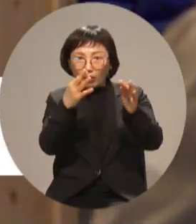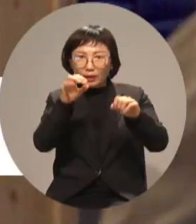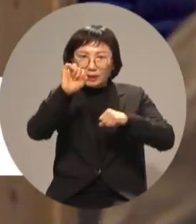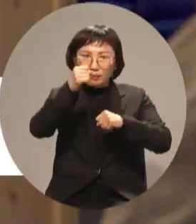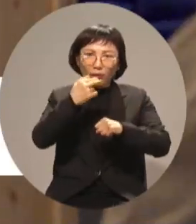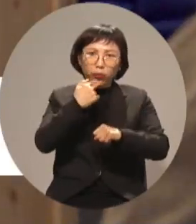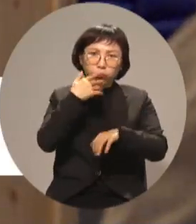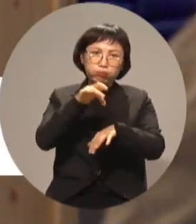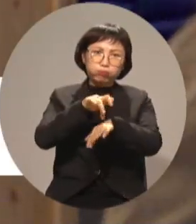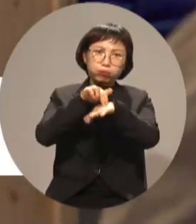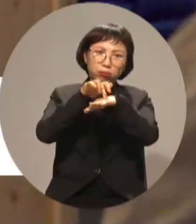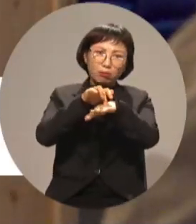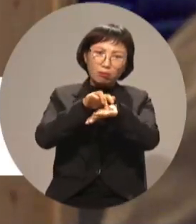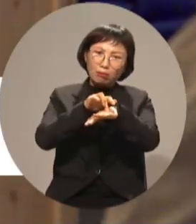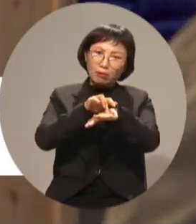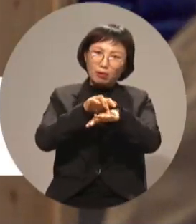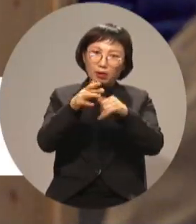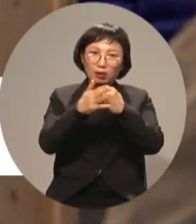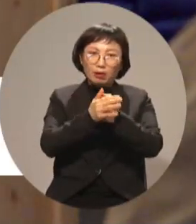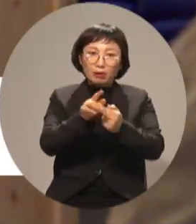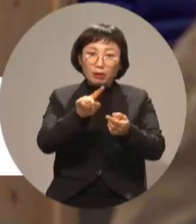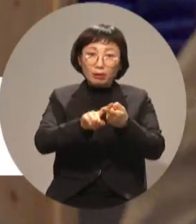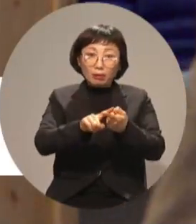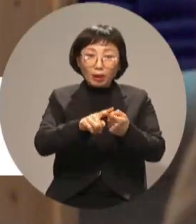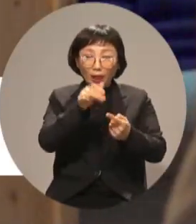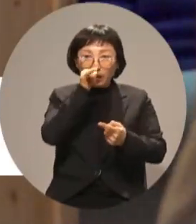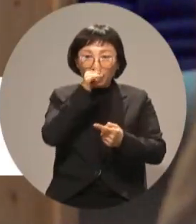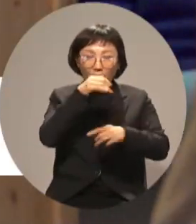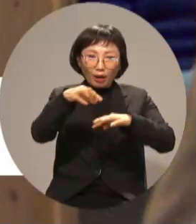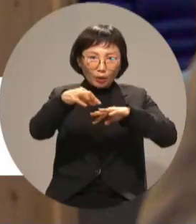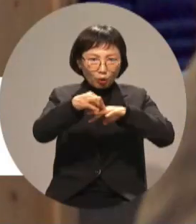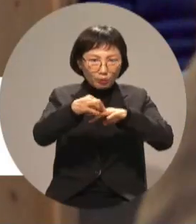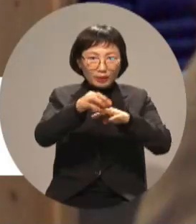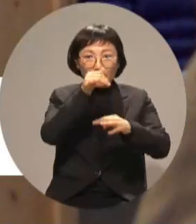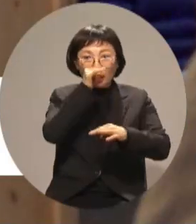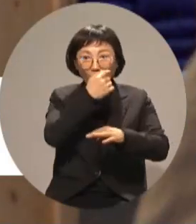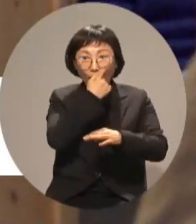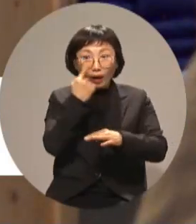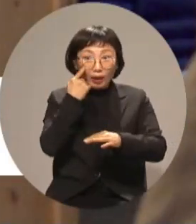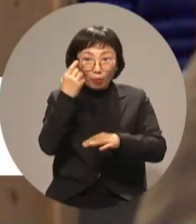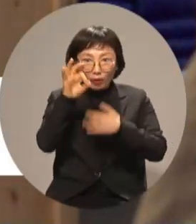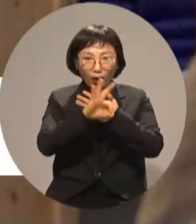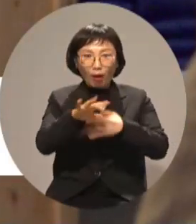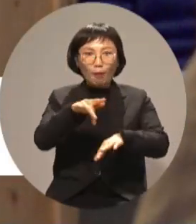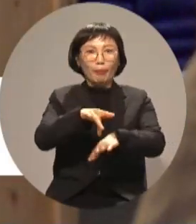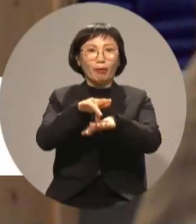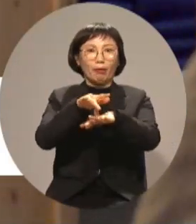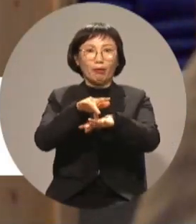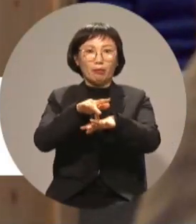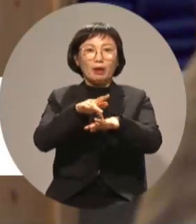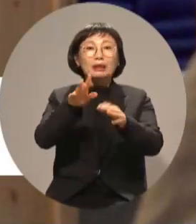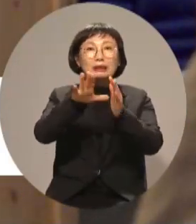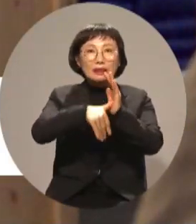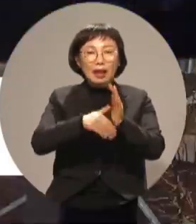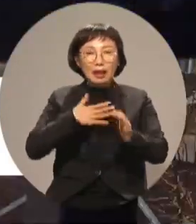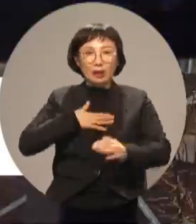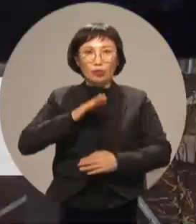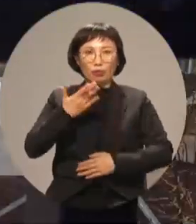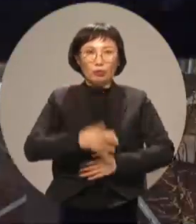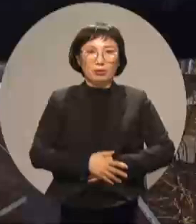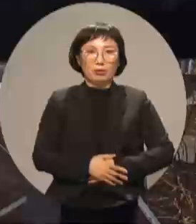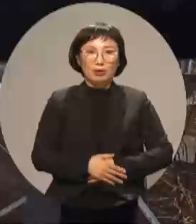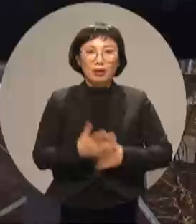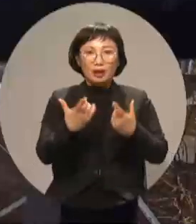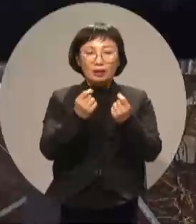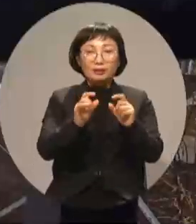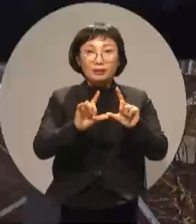거예요 결혼 반지 나 그런게 있는지를 확인을 해봤는데 그게 이제 없어지고 그 때 인데 않은 거죠